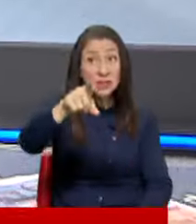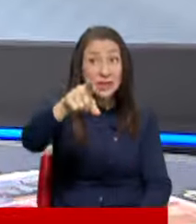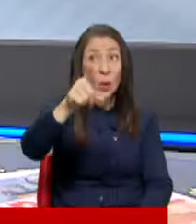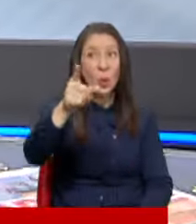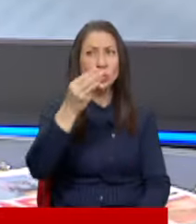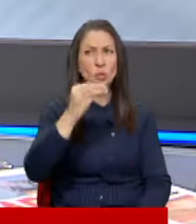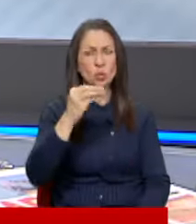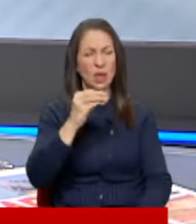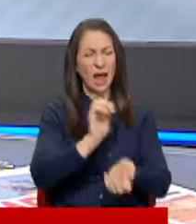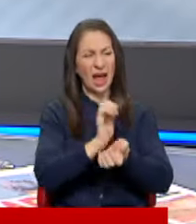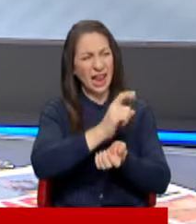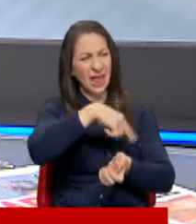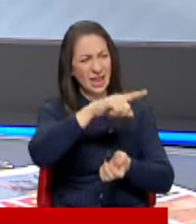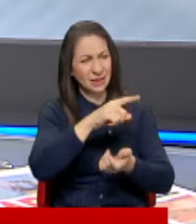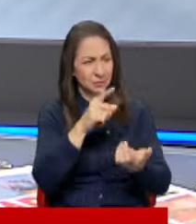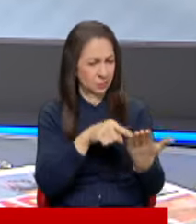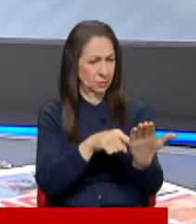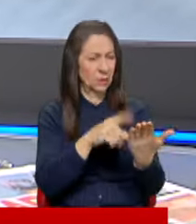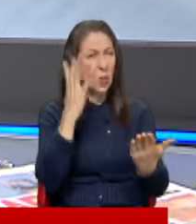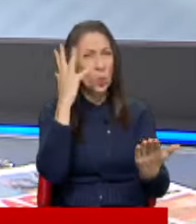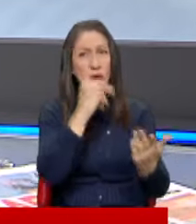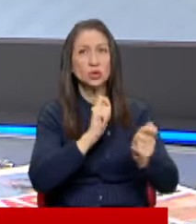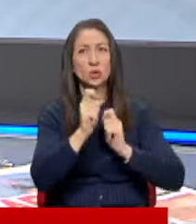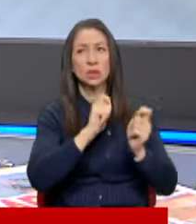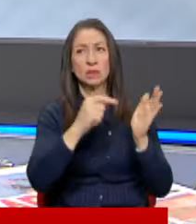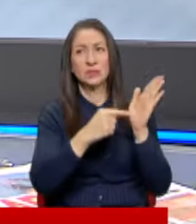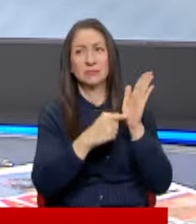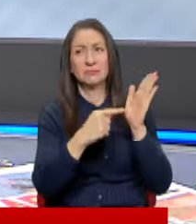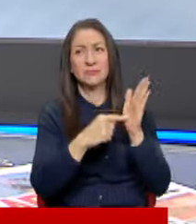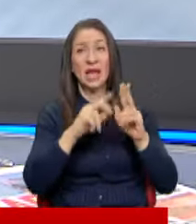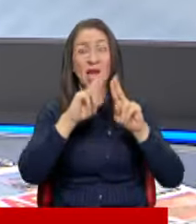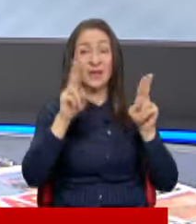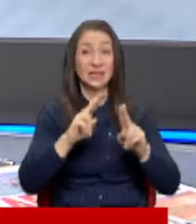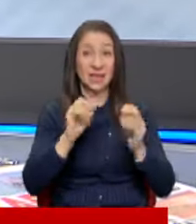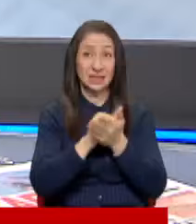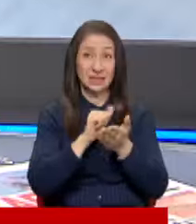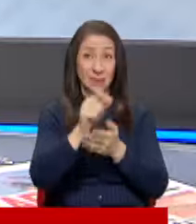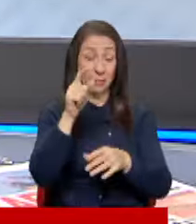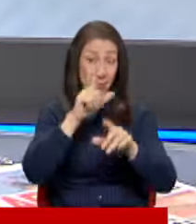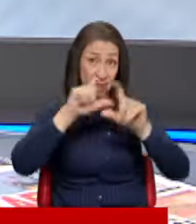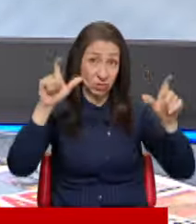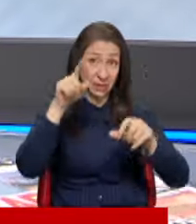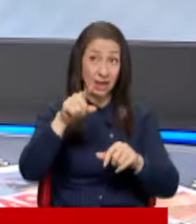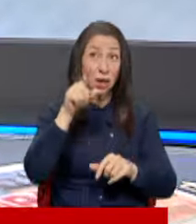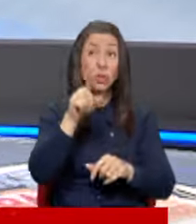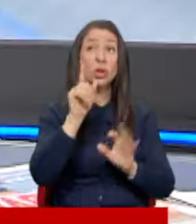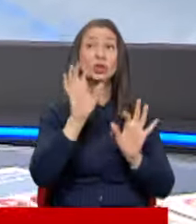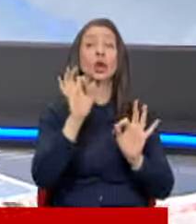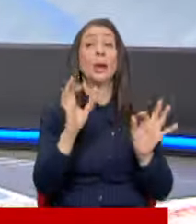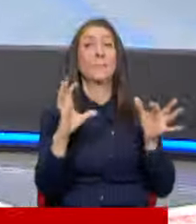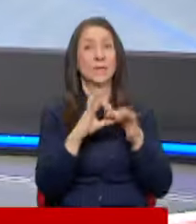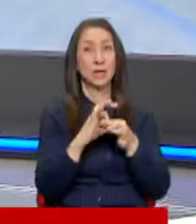o çocukların ve ailelerinin Karşısında bir utanç sözleşmesi Evrensel gazetesinin manşetinde bunu da şöyle